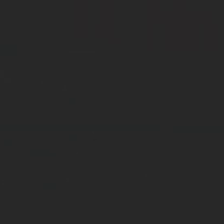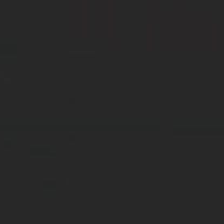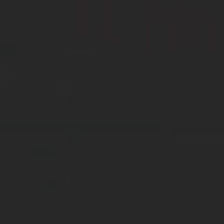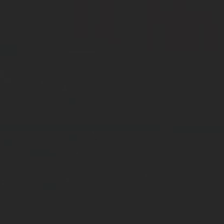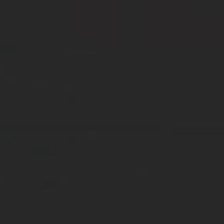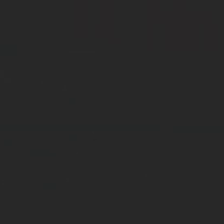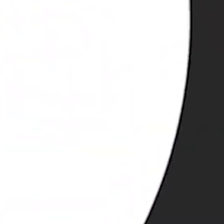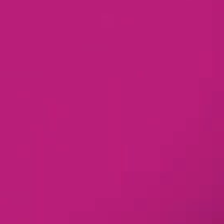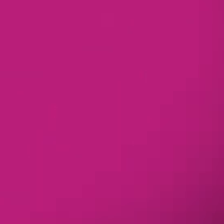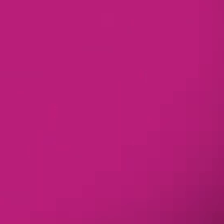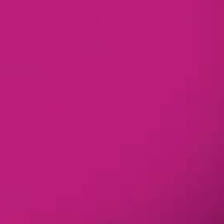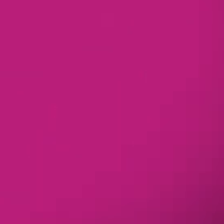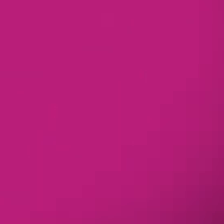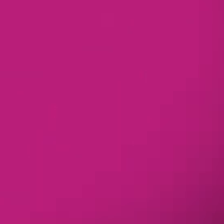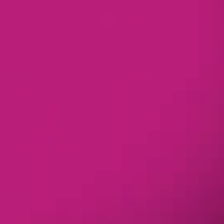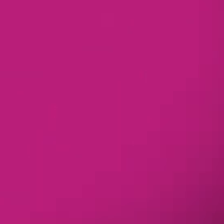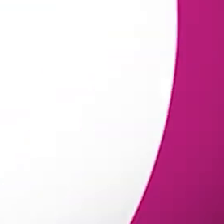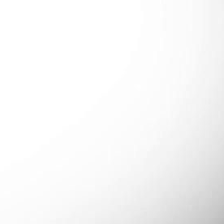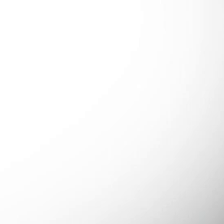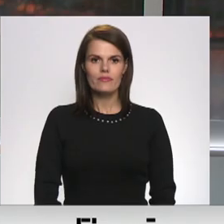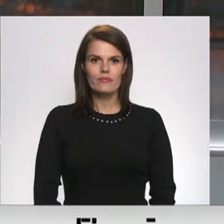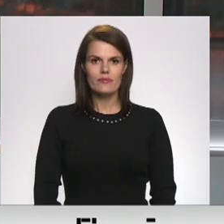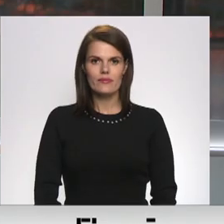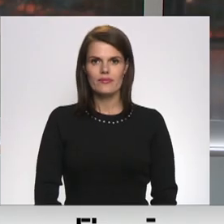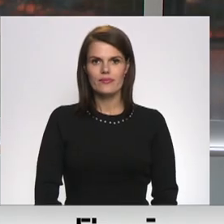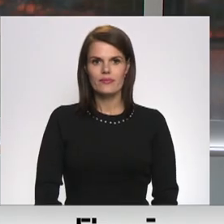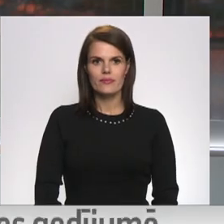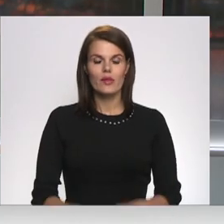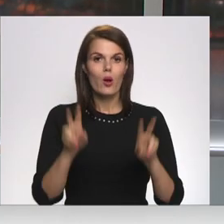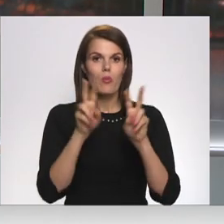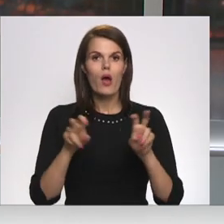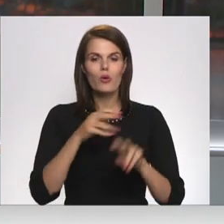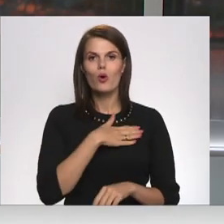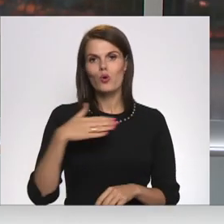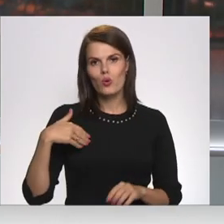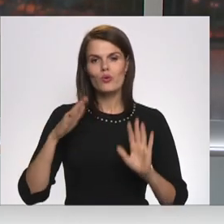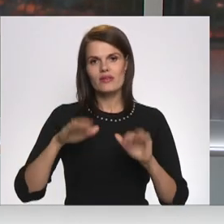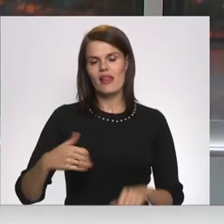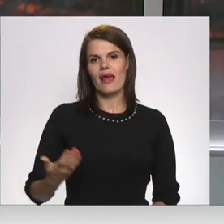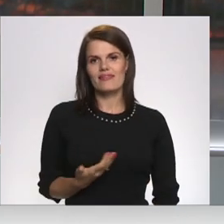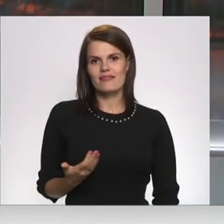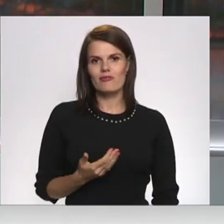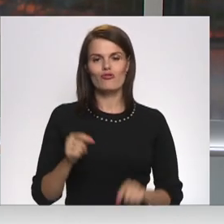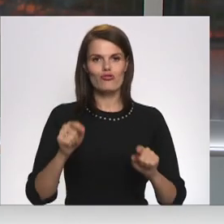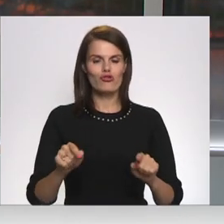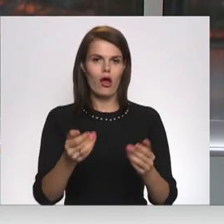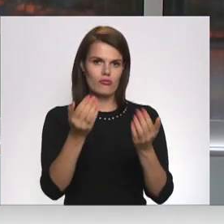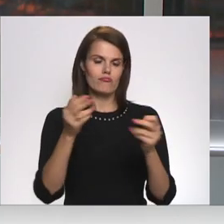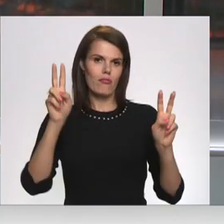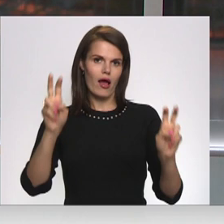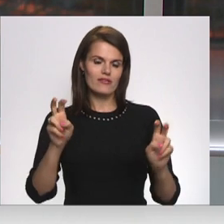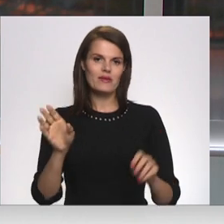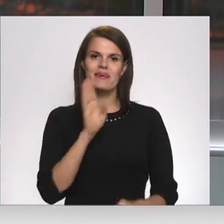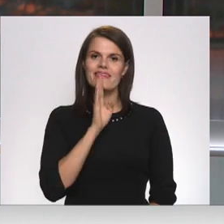Re, viss ēters ir te! Pārbaudi krūtis, lai dzīvotu. Ar šādu aicinājumu sievietes visā